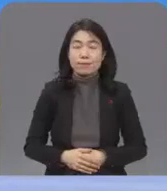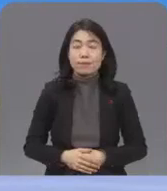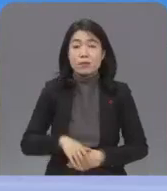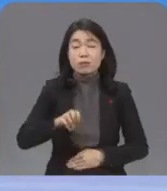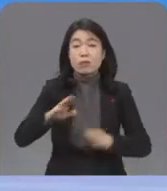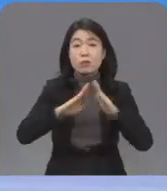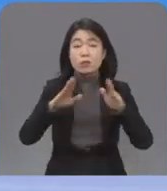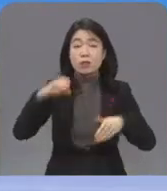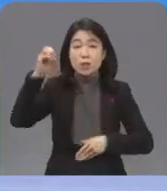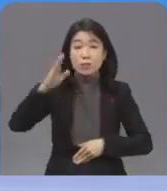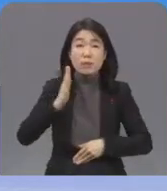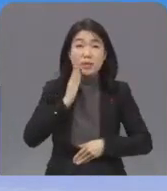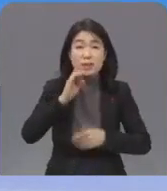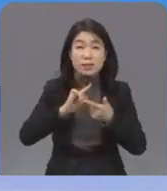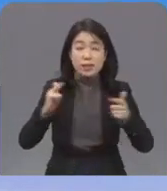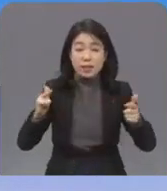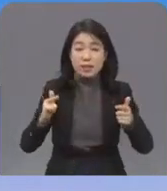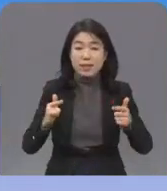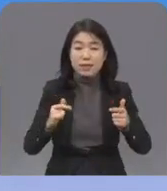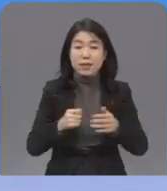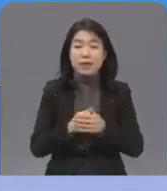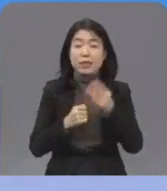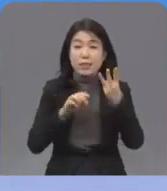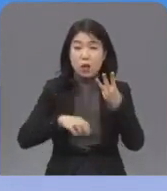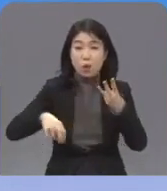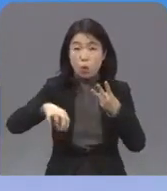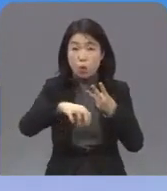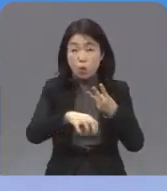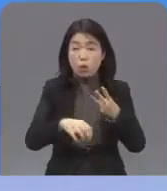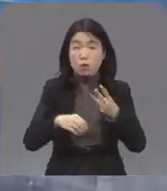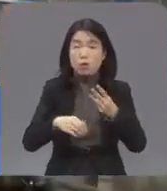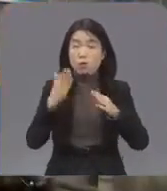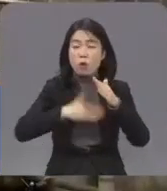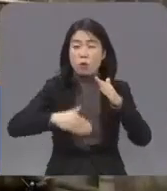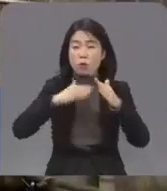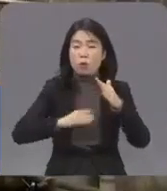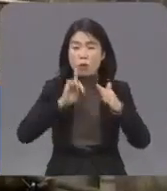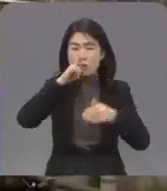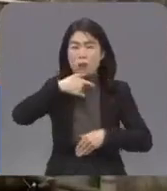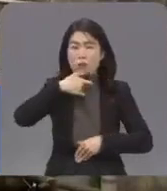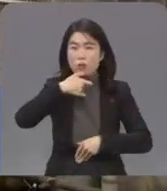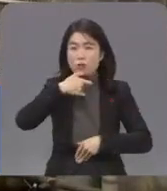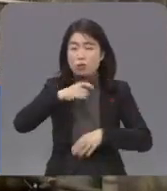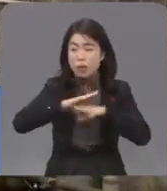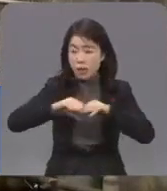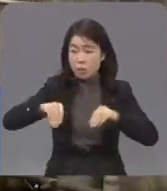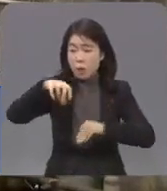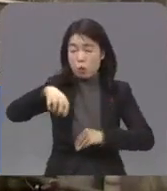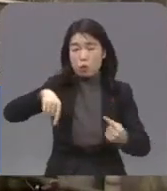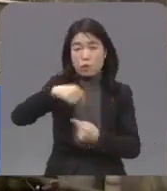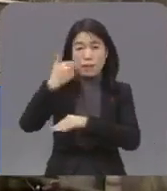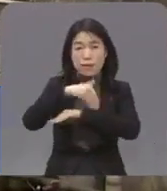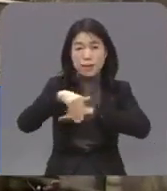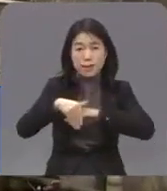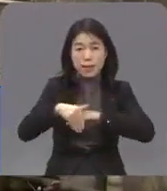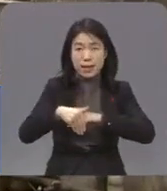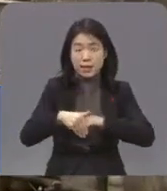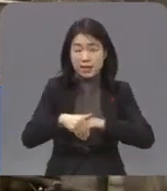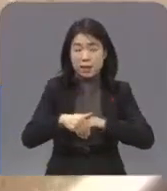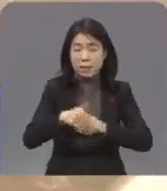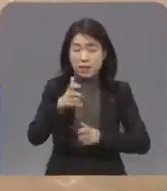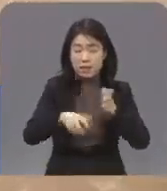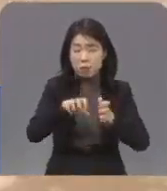광주 전남 빛그린 등 3개 신규 산업단지에서 공공폐수 처리장이 운영됩니다. 광주시는 산업단지에서